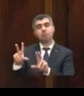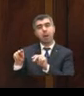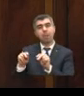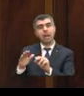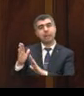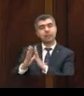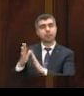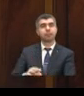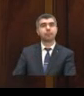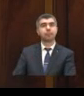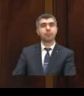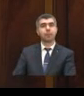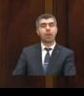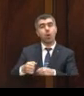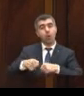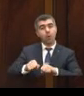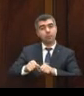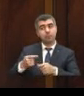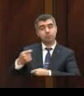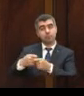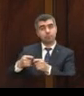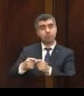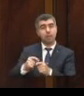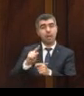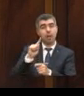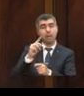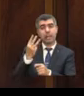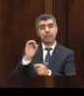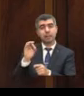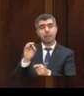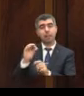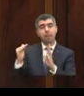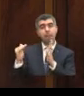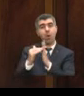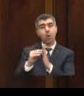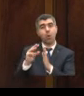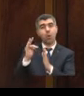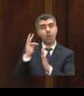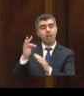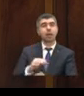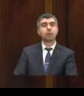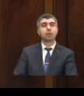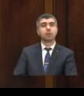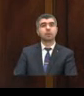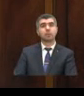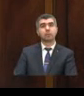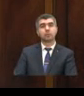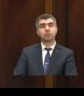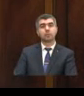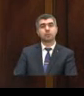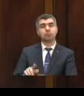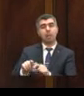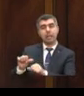متوسط محصول الحبوب في حدود 30 مليون قنطار مقابل 70 سابقا، صرف سعر